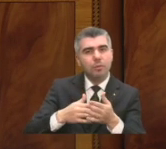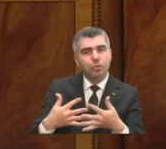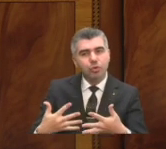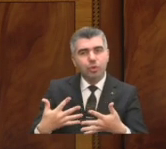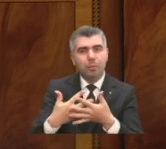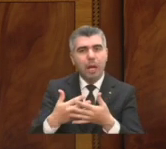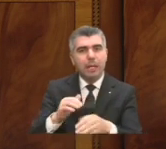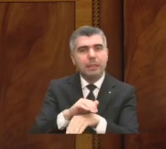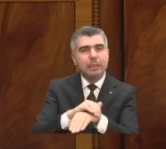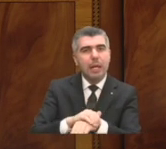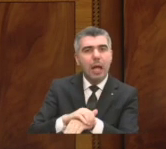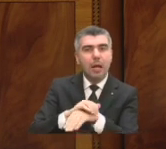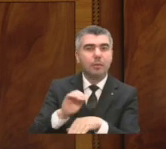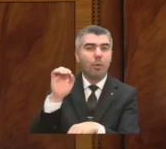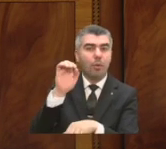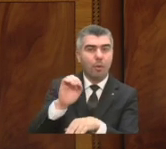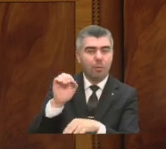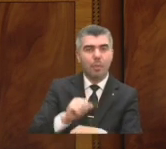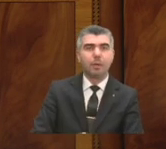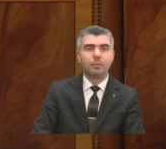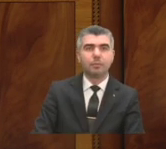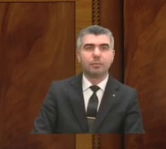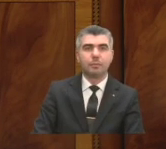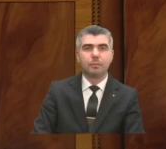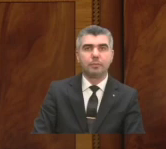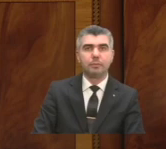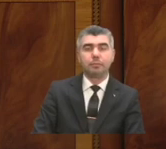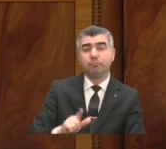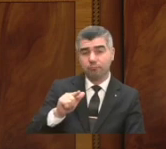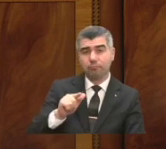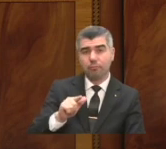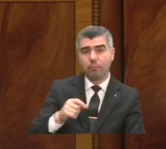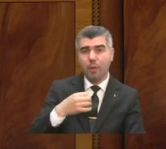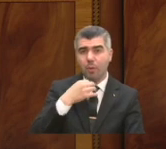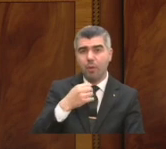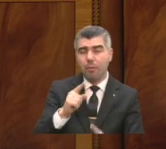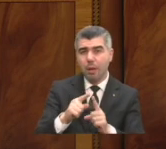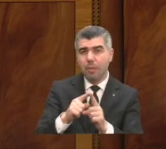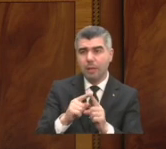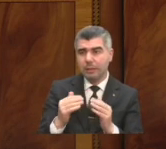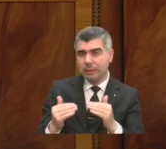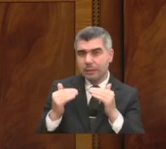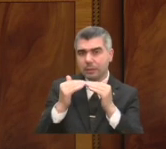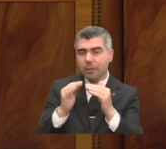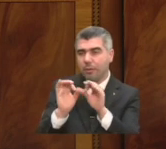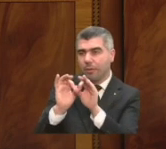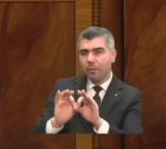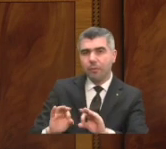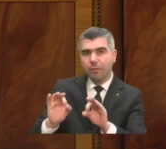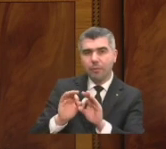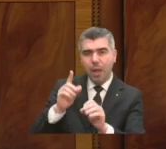الأوروبي، وهو انسياق وراء موقف غير سوي لم يستحضر